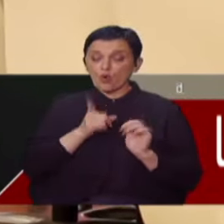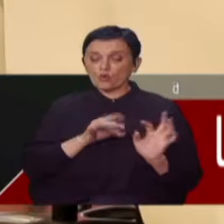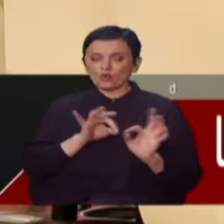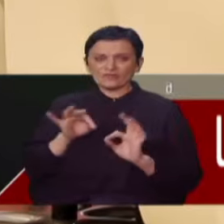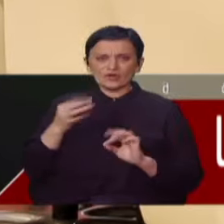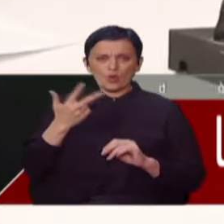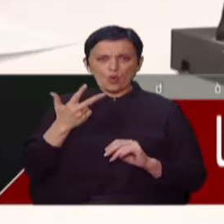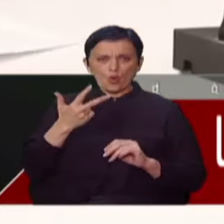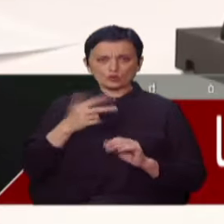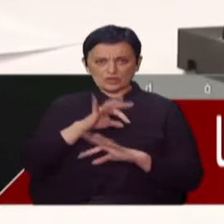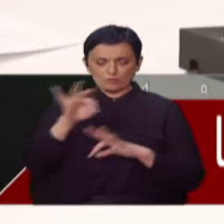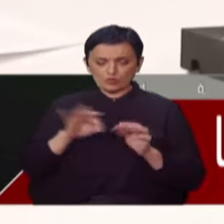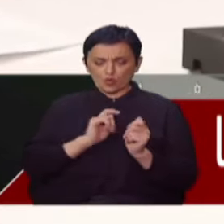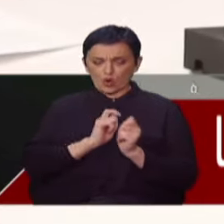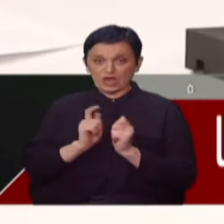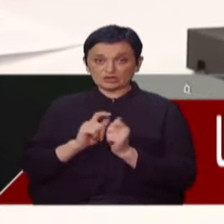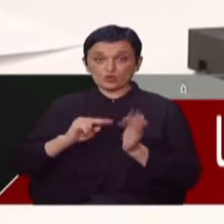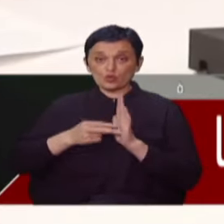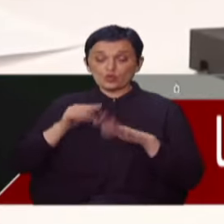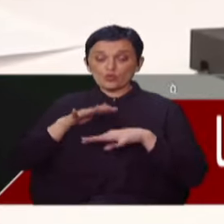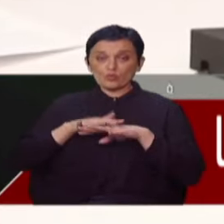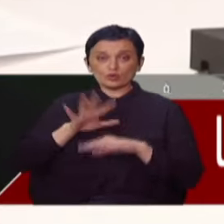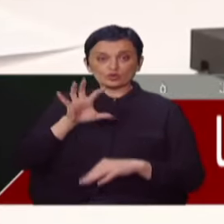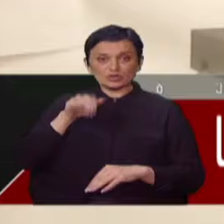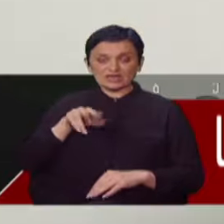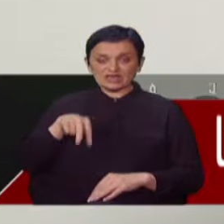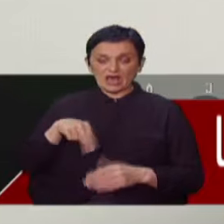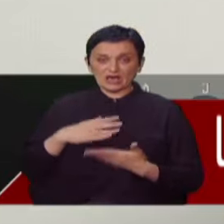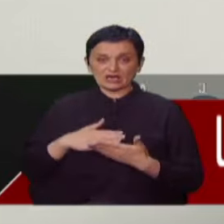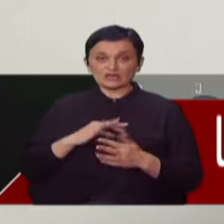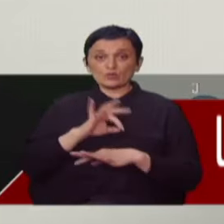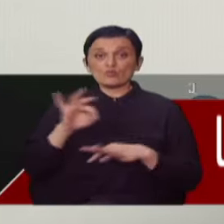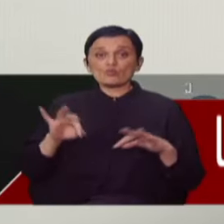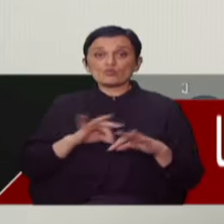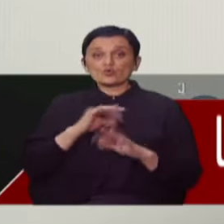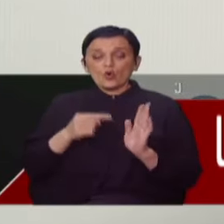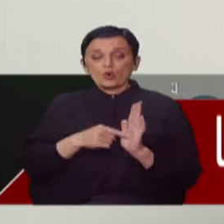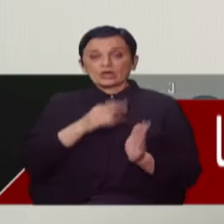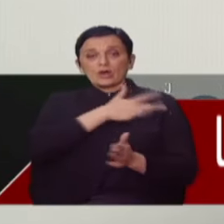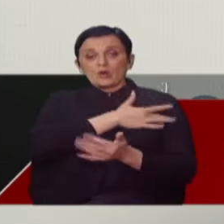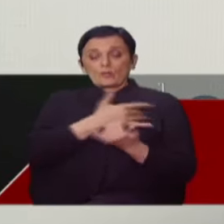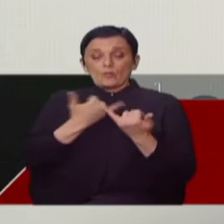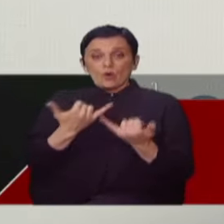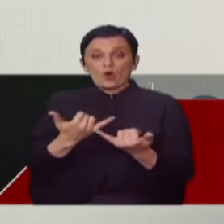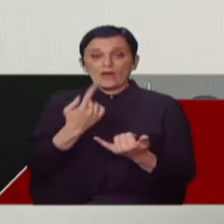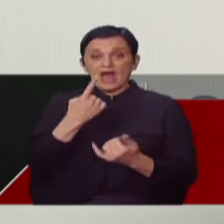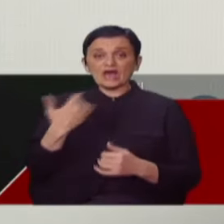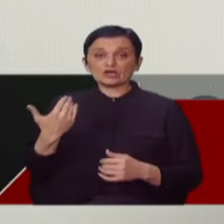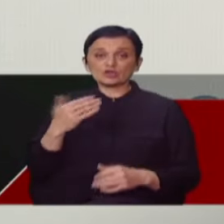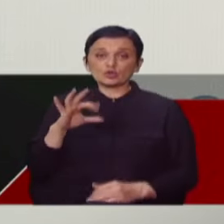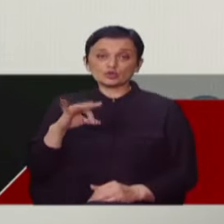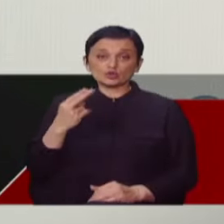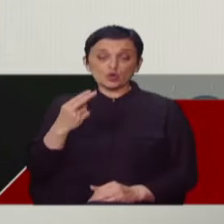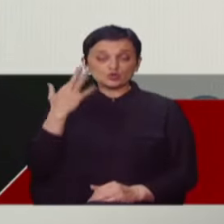დაახლოებით 30-მდე პროექტს აფინანსებს. ბიუჯეტი 9.5 მილიონი ლარია. ეს პროექტები უნდა მოემსახუროს როგორც ერთის მხრივ